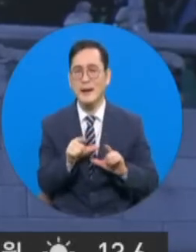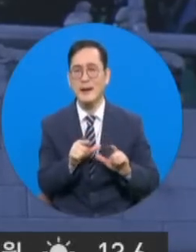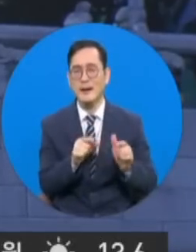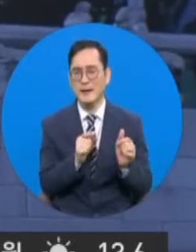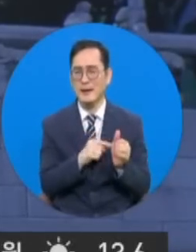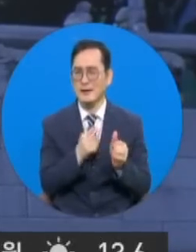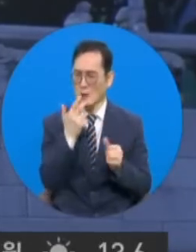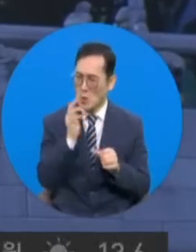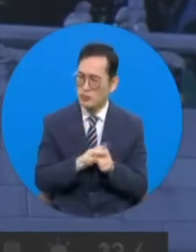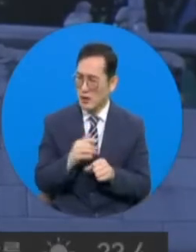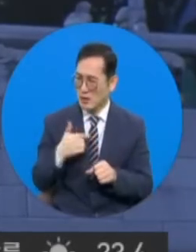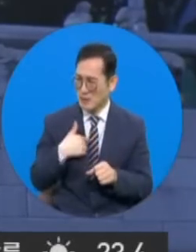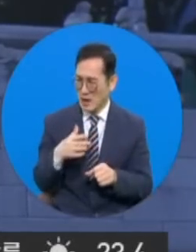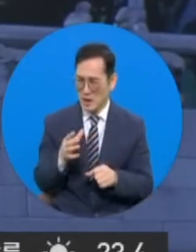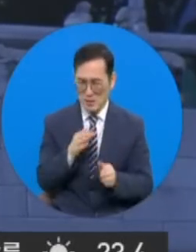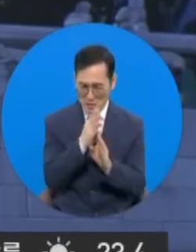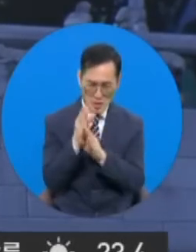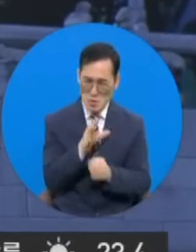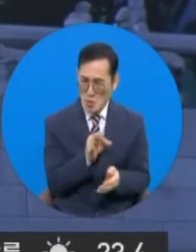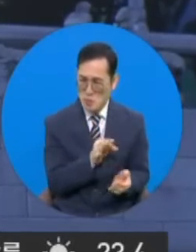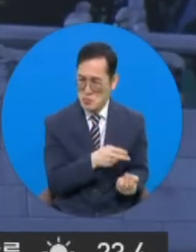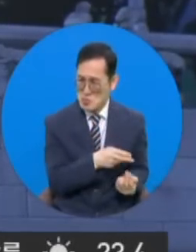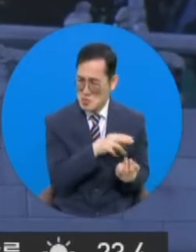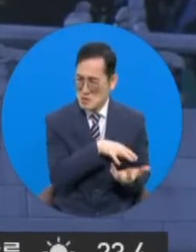김남구 의원의 해명도 나와 있습니다음